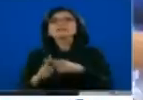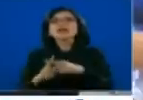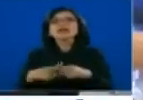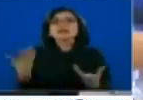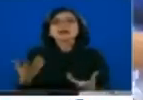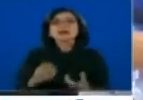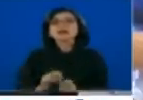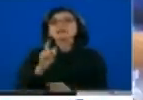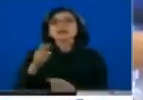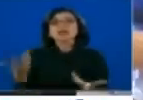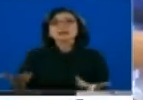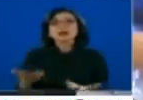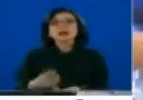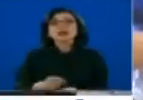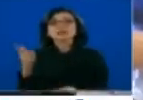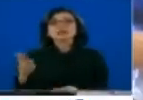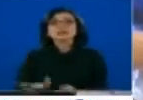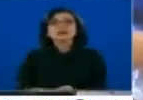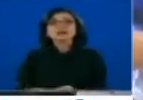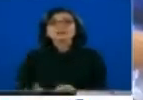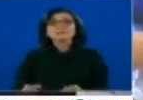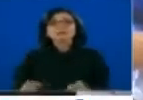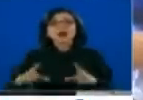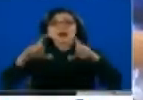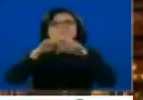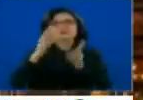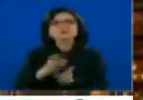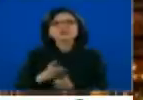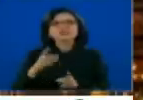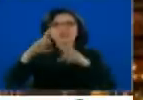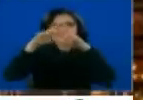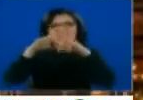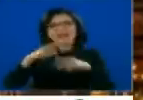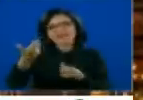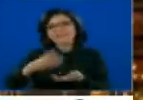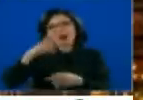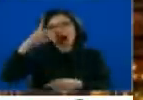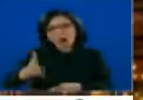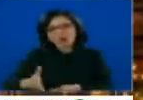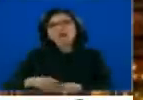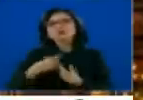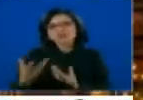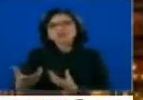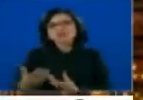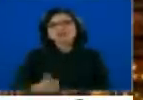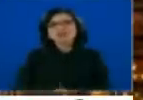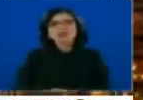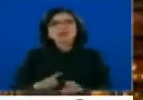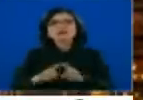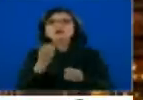menjawabnya pak Basuki lugas menyampaikan Apa yang dipikirkan tetapi